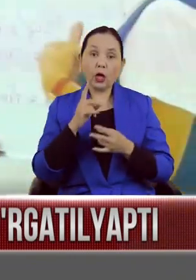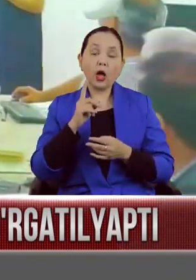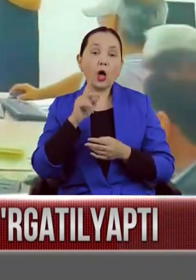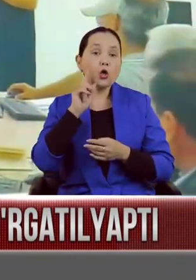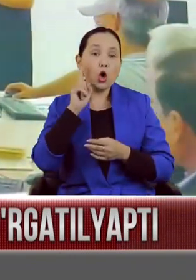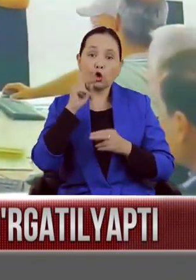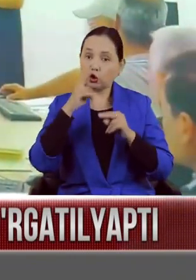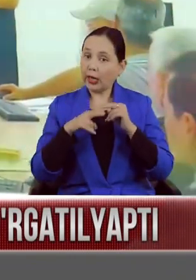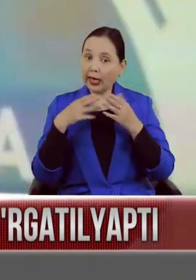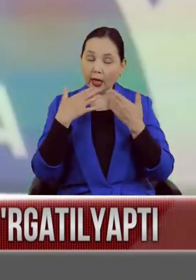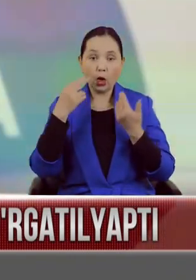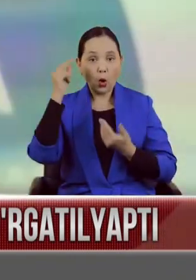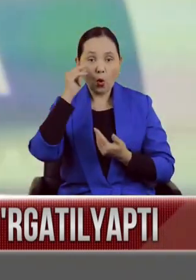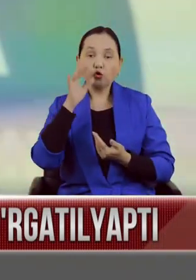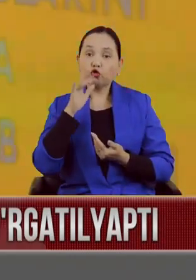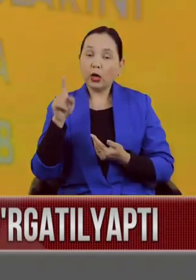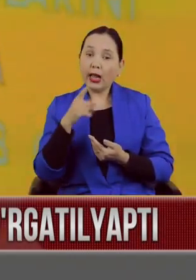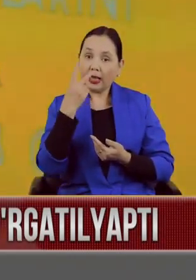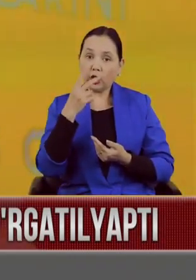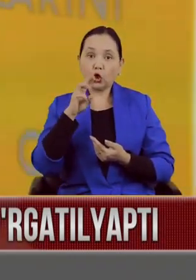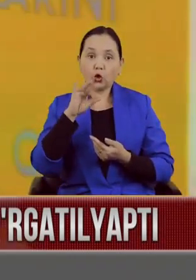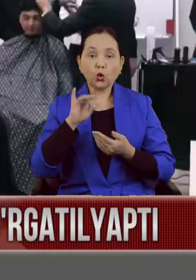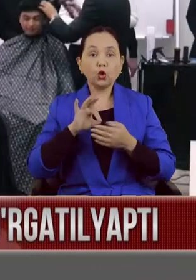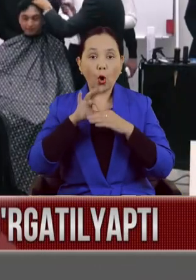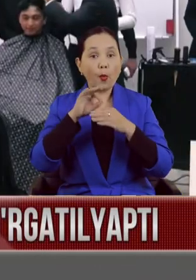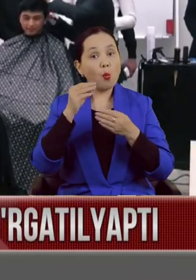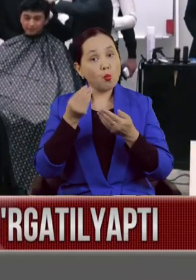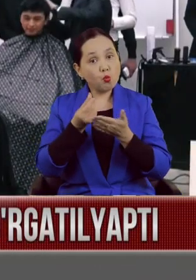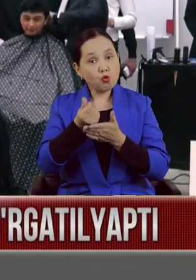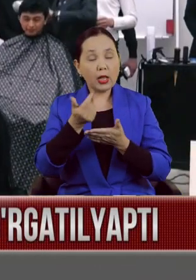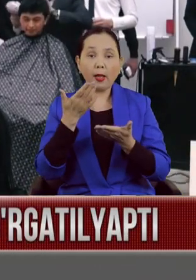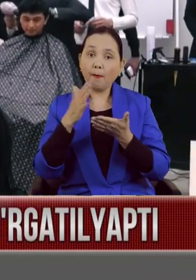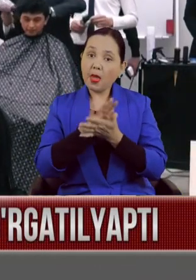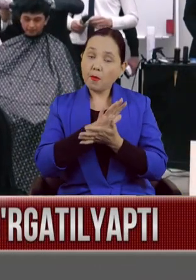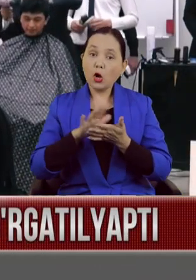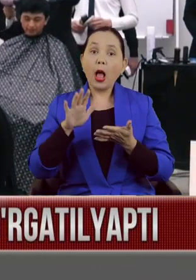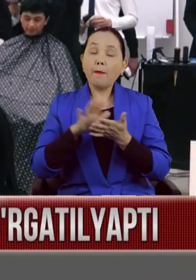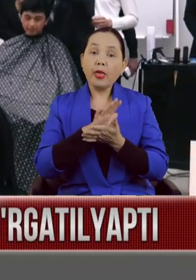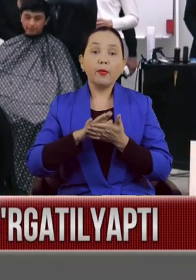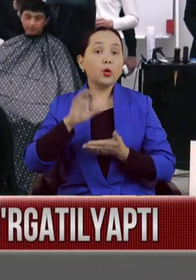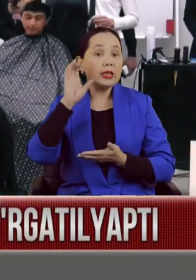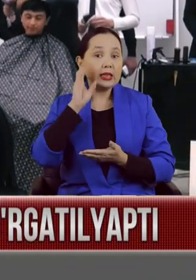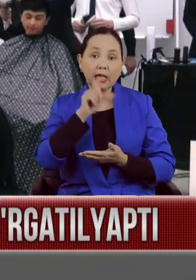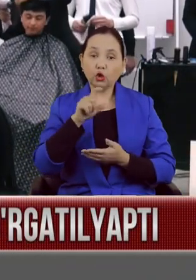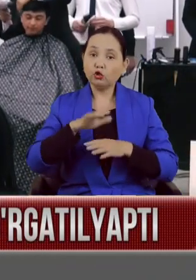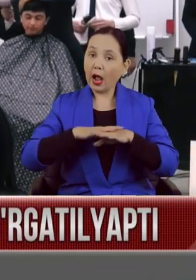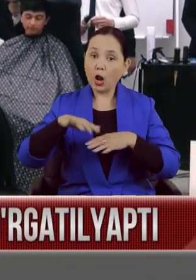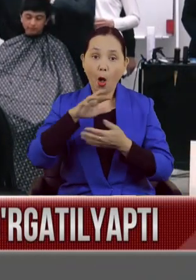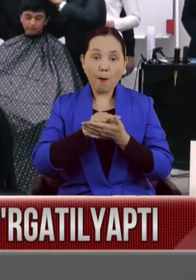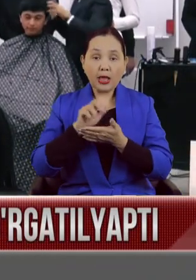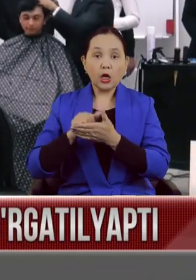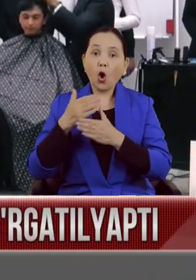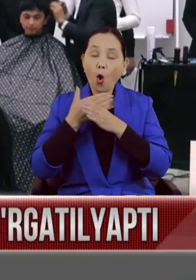esa yosh chegaralanmagan. O'quv jarayoni 2 turda olib boriladi: pullik asosda va bepul. Bepul tinglovchilar aholi